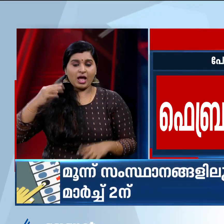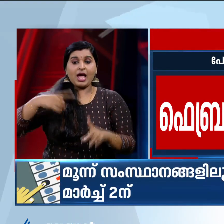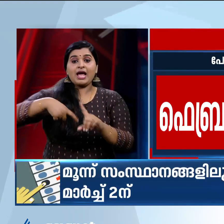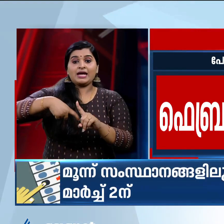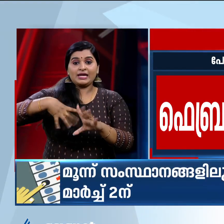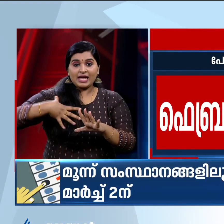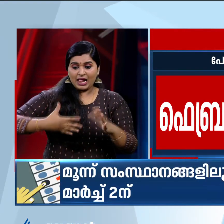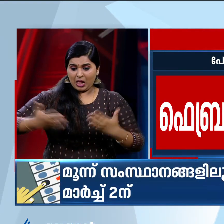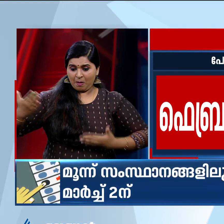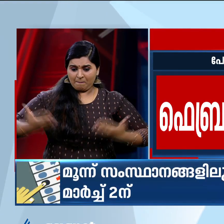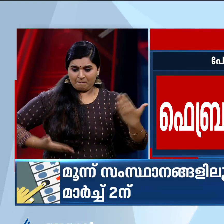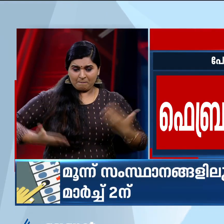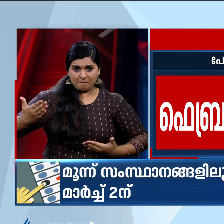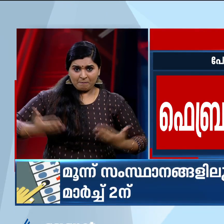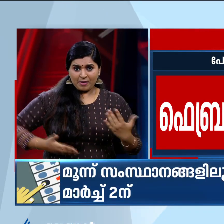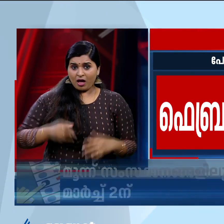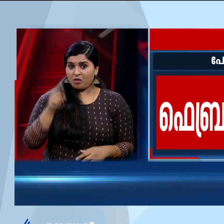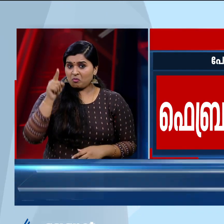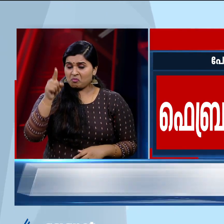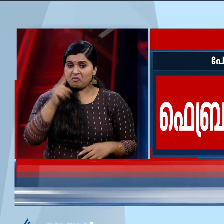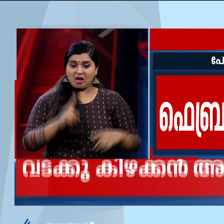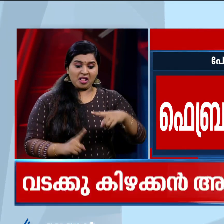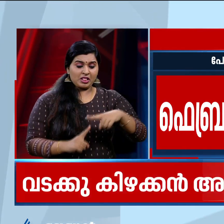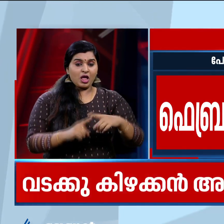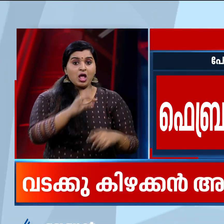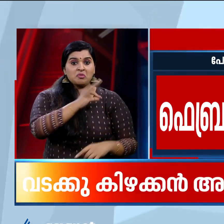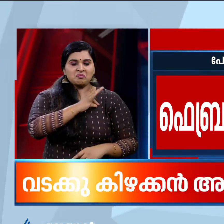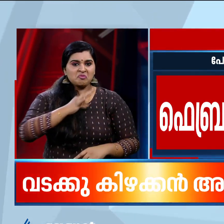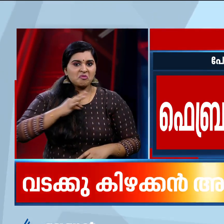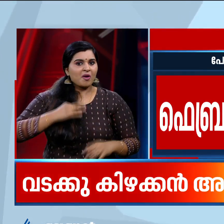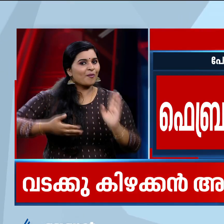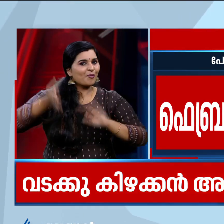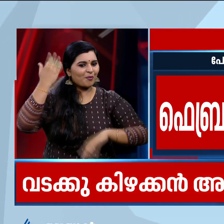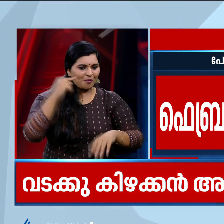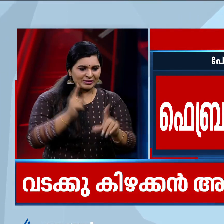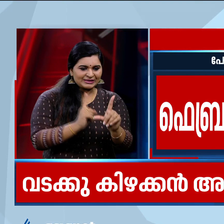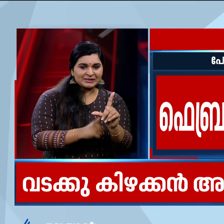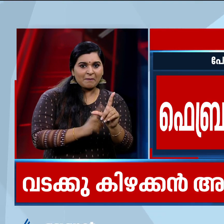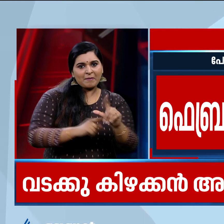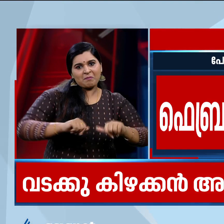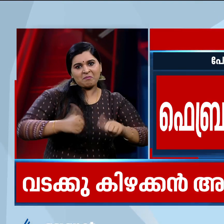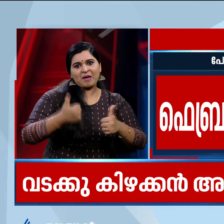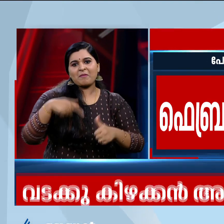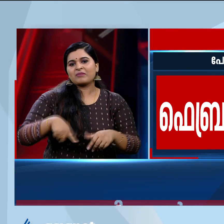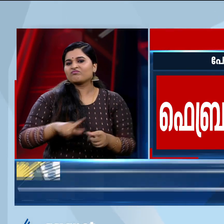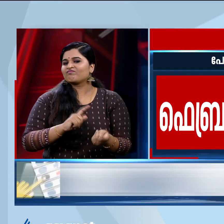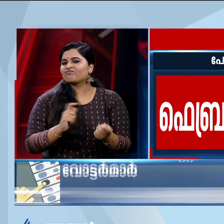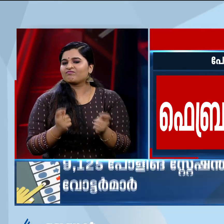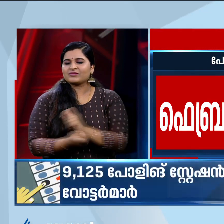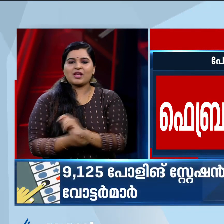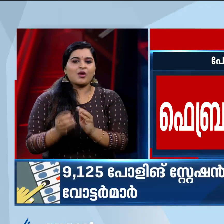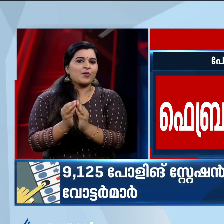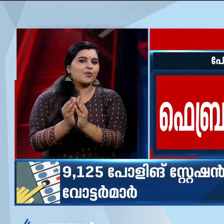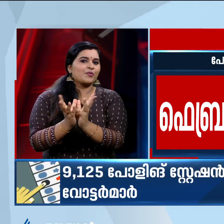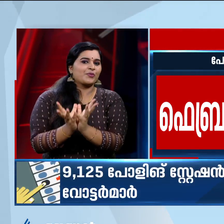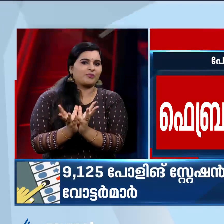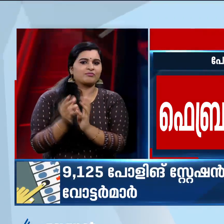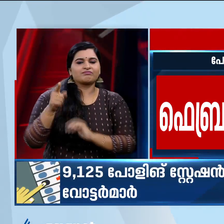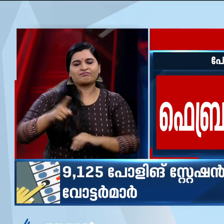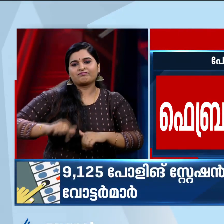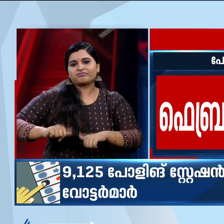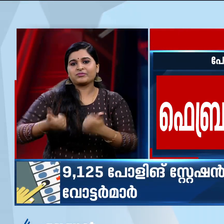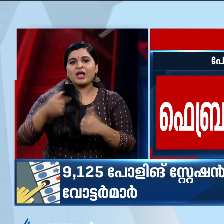കഴിഞ്ഞാൽ പിന്നീട് ഒരു ശക്തി കേന്ദ്രമായിരുന്നു ത്രിപുര. ഇപ്പോൾ പശ്ചിമബംഗാളിൽ ഇടതുപക്ഷത്തിന് പഴയ ശക്തിയില്ല. അവിടെ ഒരു MLA